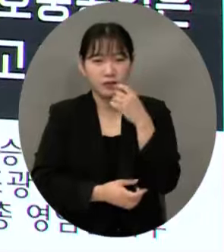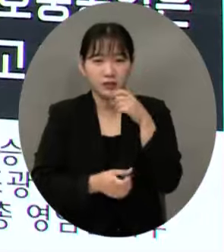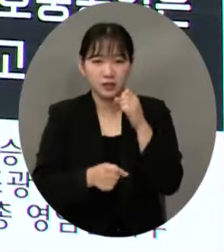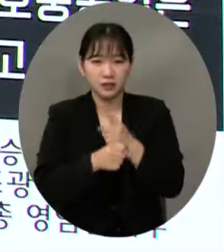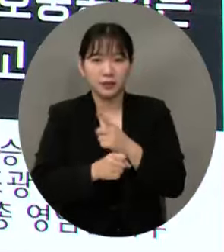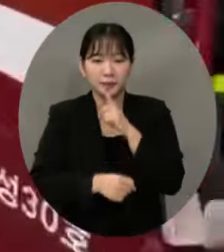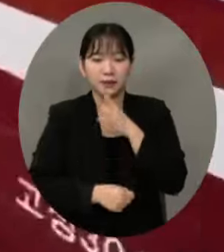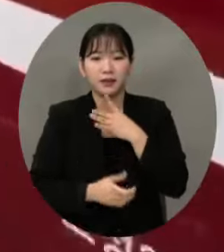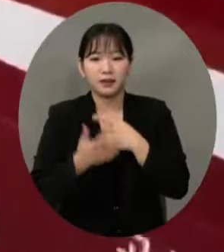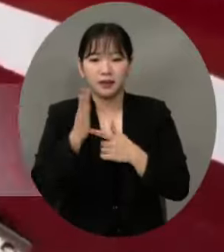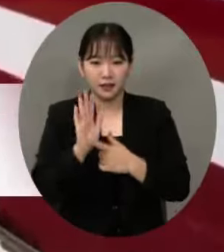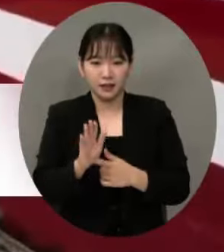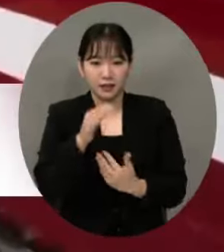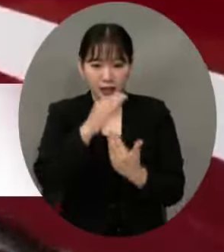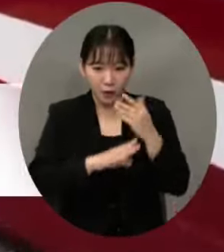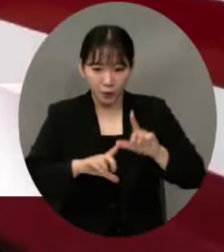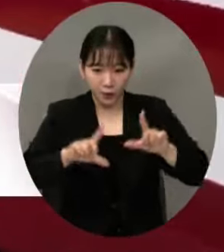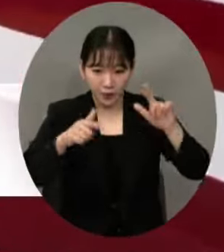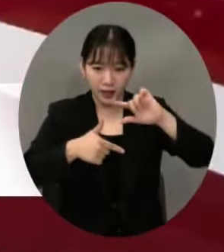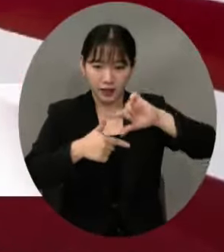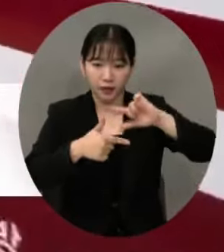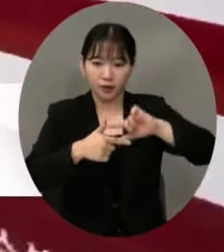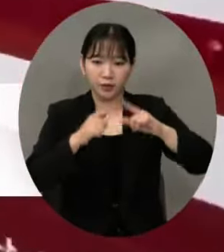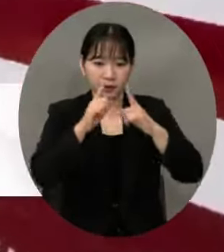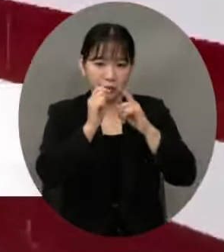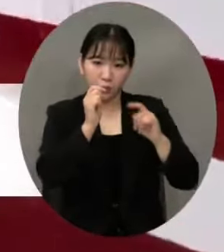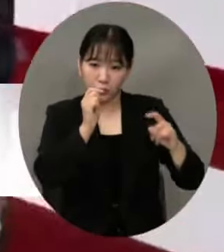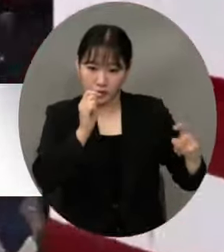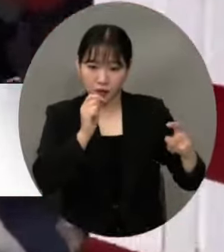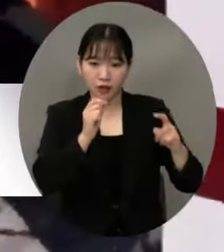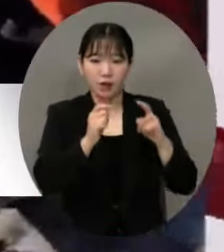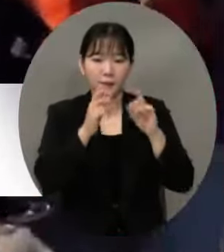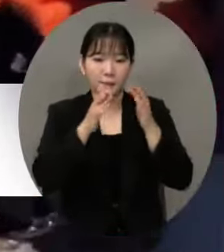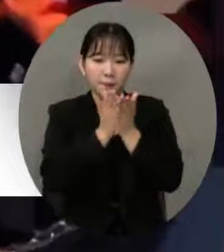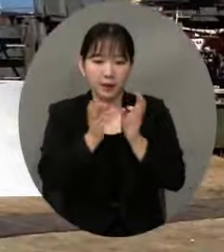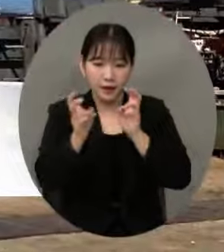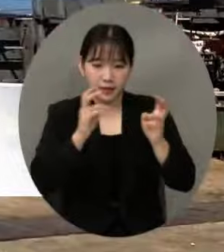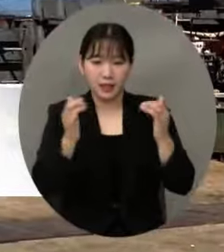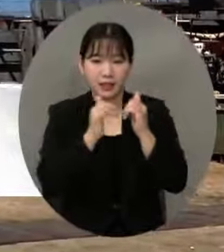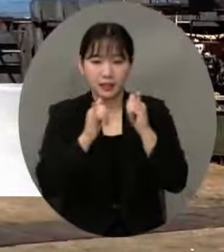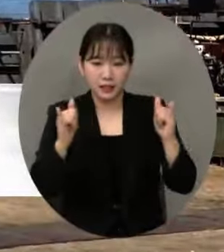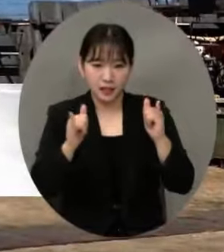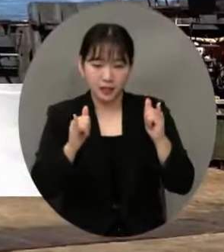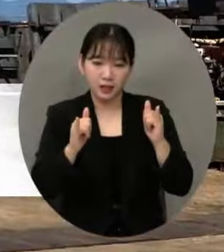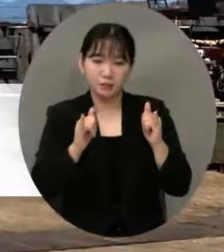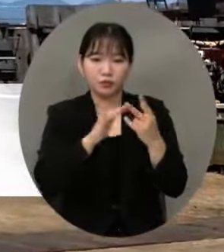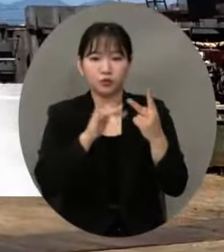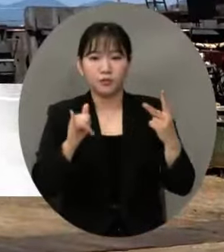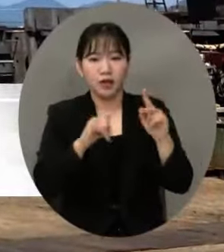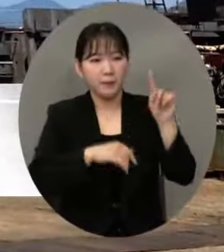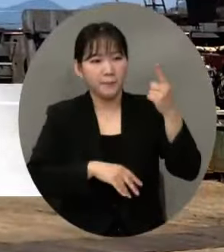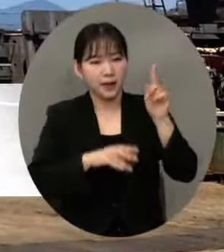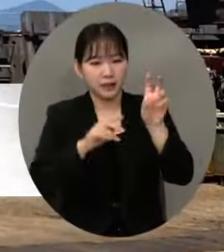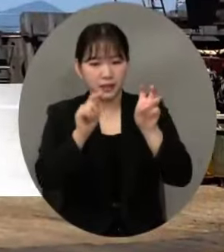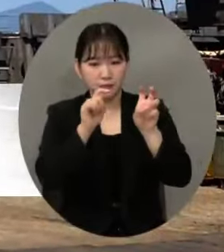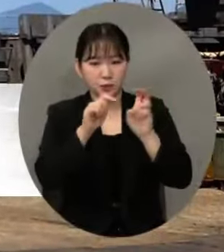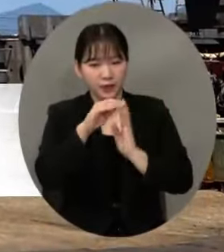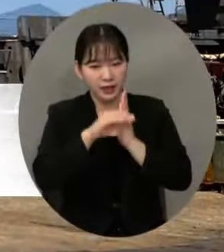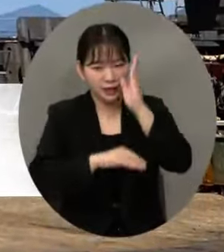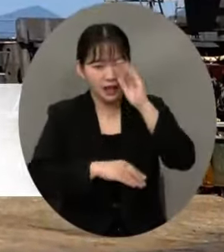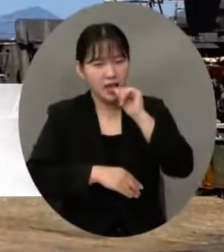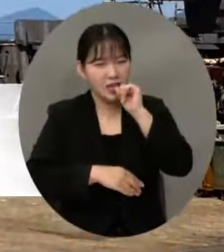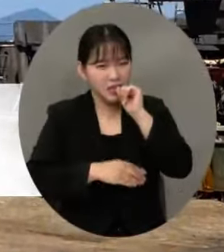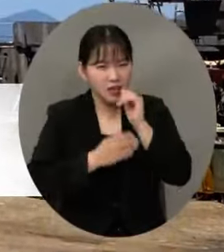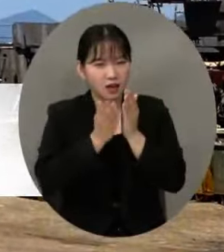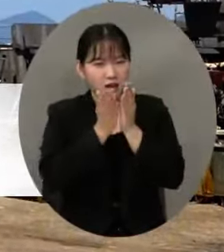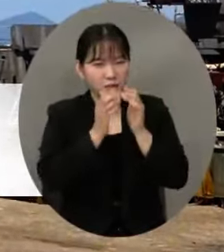밝혔습니다. 사고 당일 경남 고성의 한 조선소에서도 작업 중이던 노동자 2명이 120톤이 넘는 철제 선박